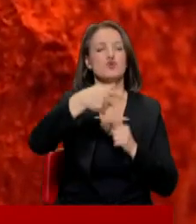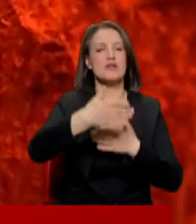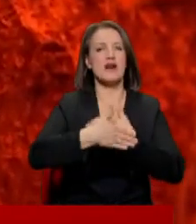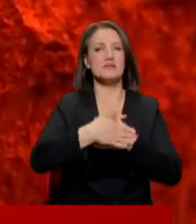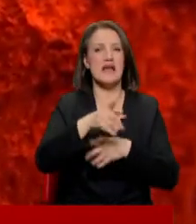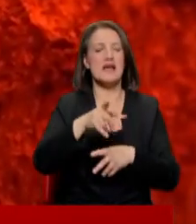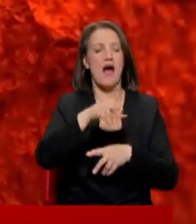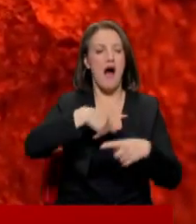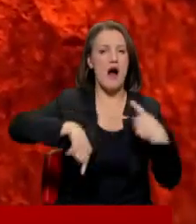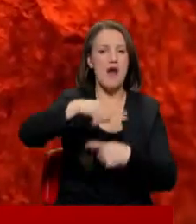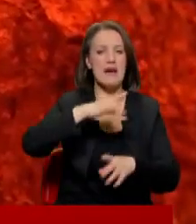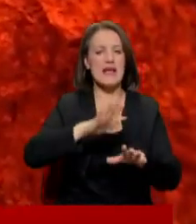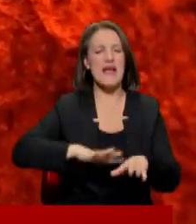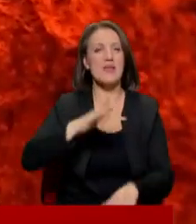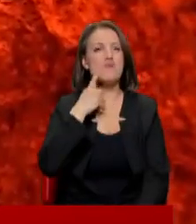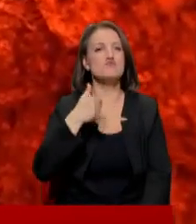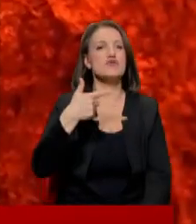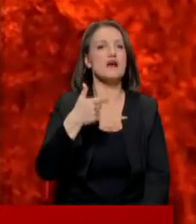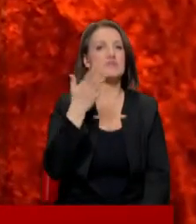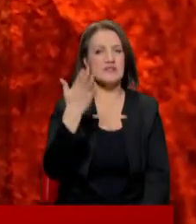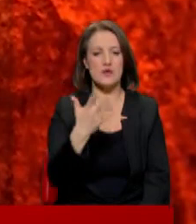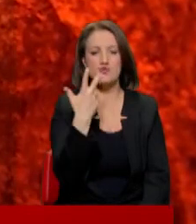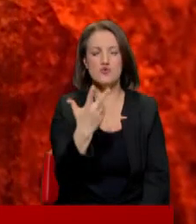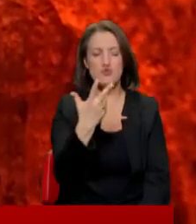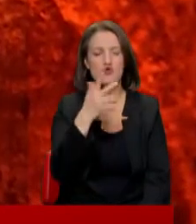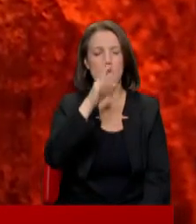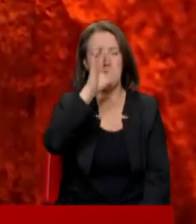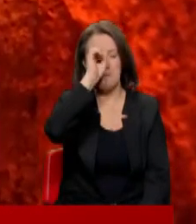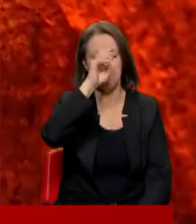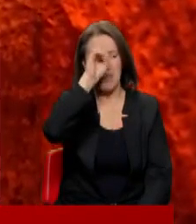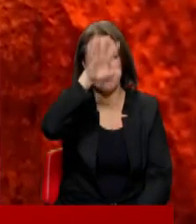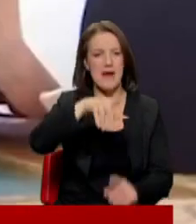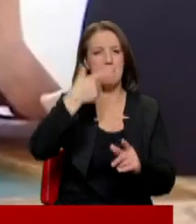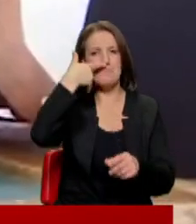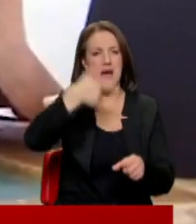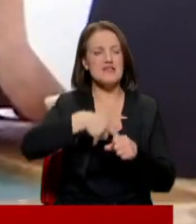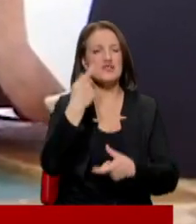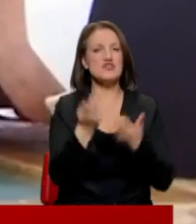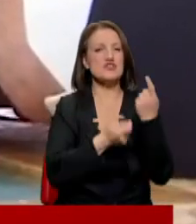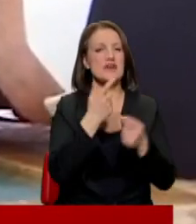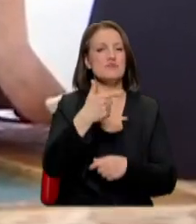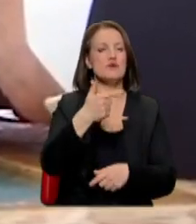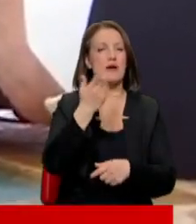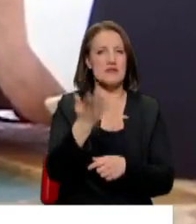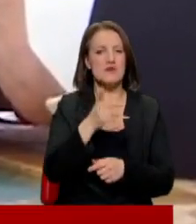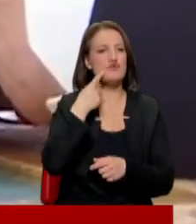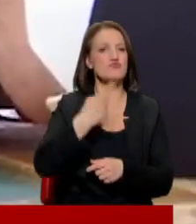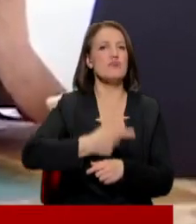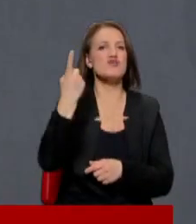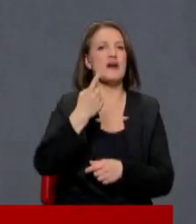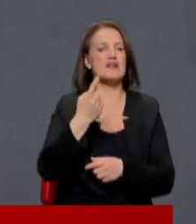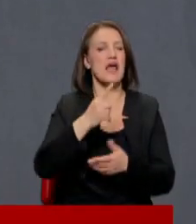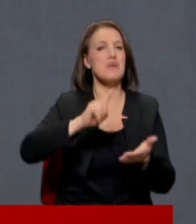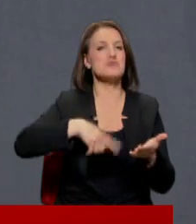Maden Tetkik ve Arama Genel Müdür Yardımcısıyla 3 Maden ve Petrol İşleri Genel Müdür Yardımcısı Cumhurbaşkanı'nın imzasıyla görevden